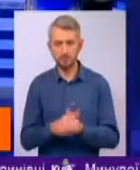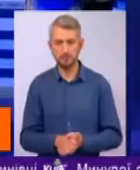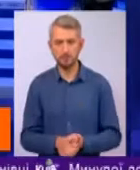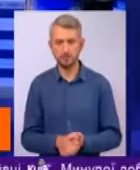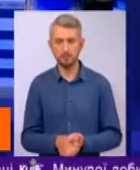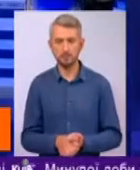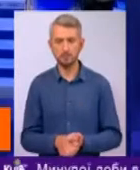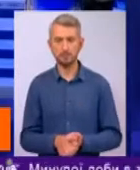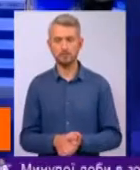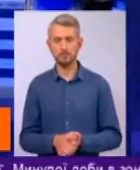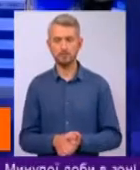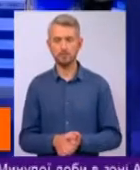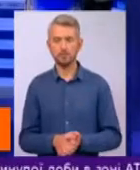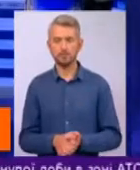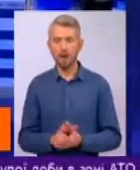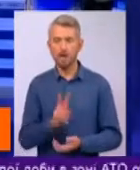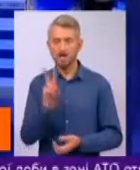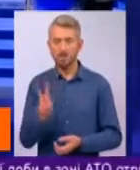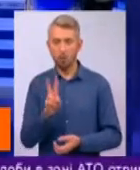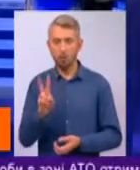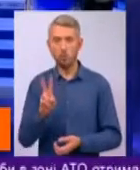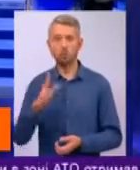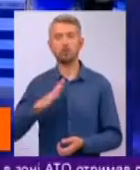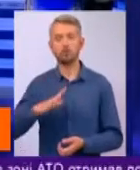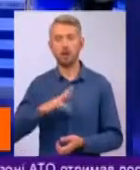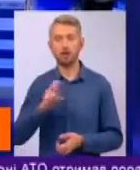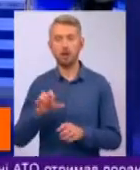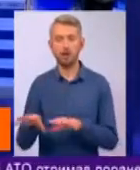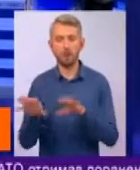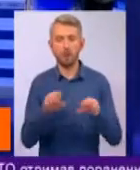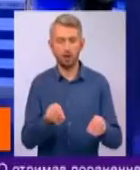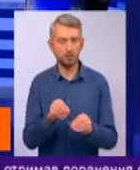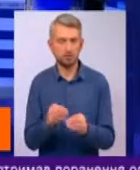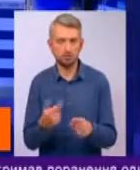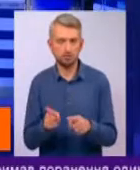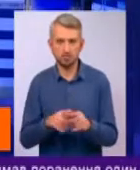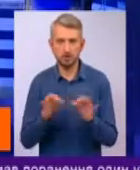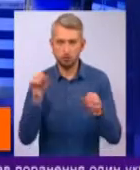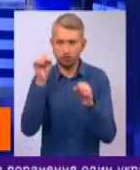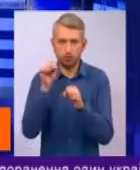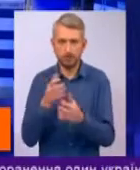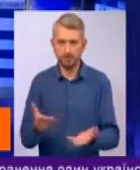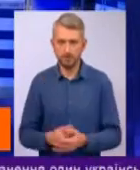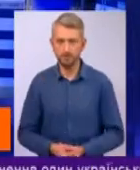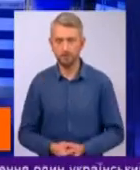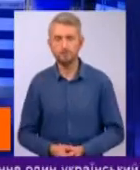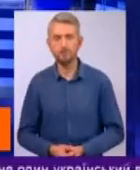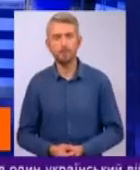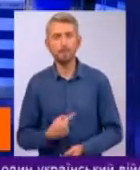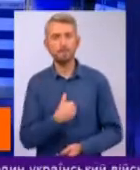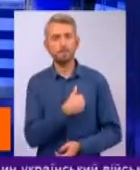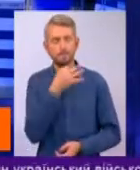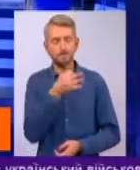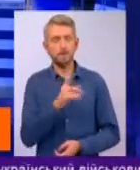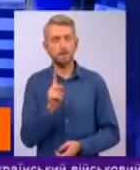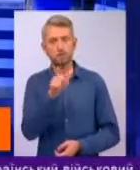це і 2 години чекати на евакуацію, ну це, звичайно, нонсенс. Я хотів би сказати,